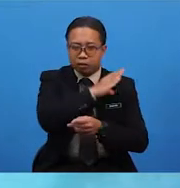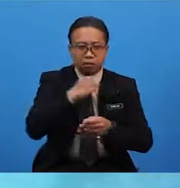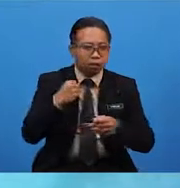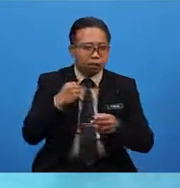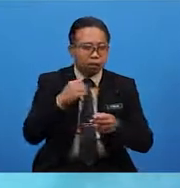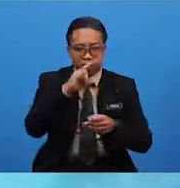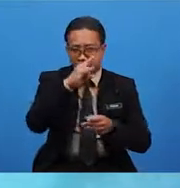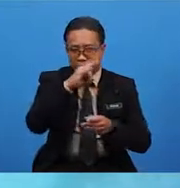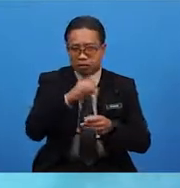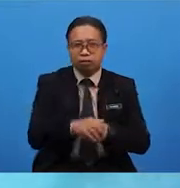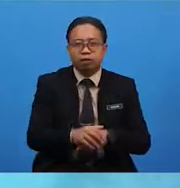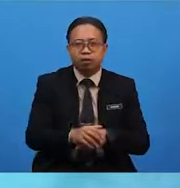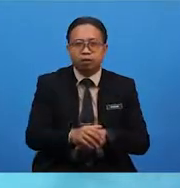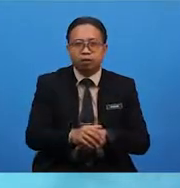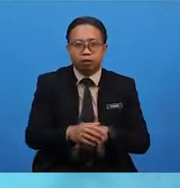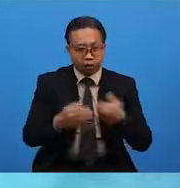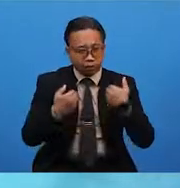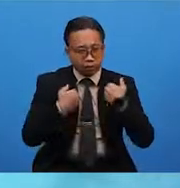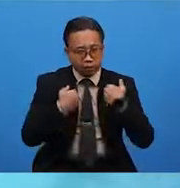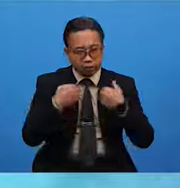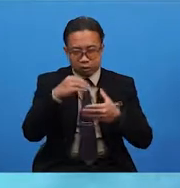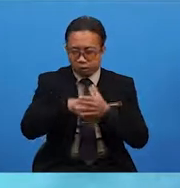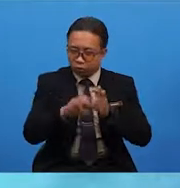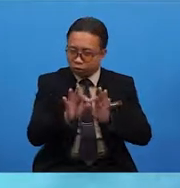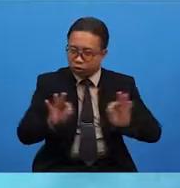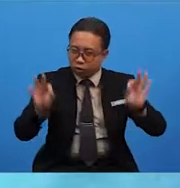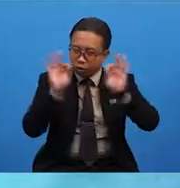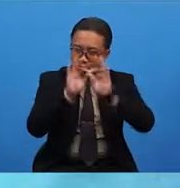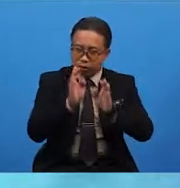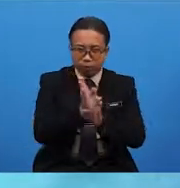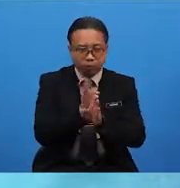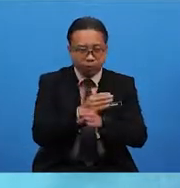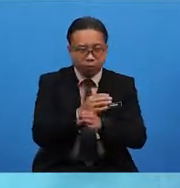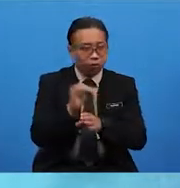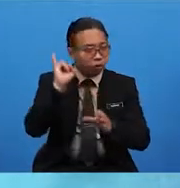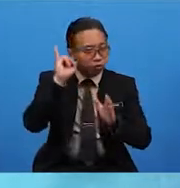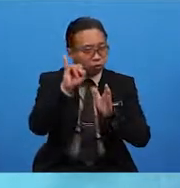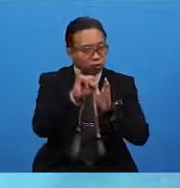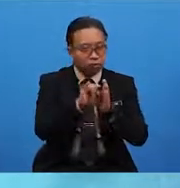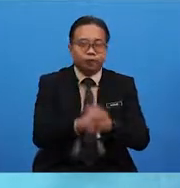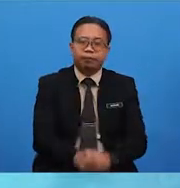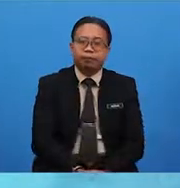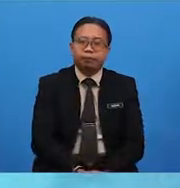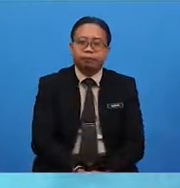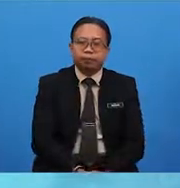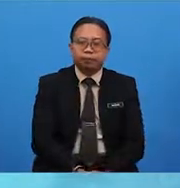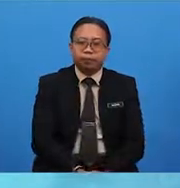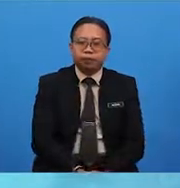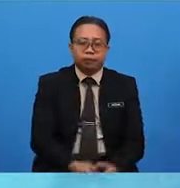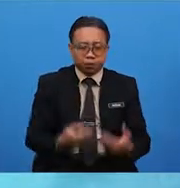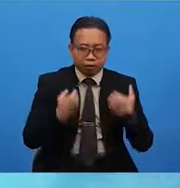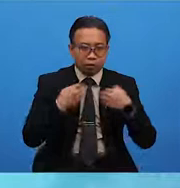animasi komik dikaitkan dengan penceritaan berbentuk ilustrasi-ilustrasi juga